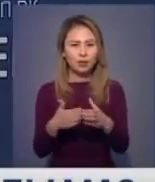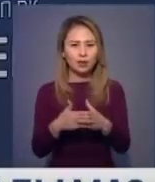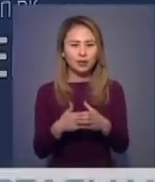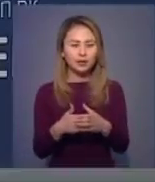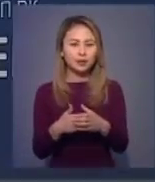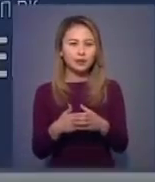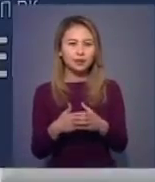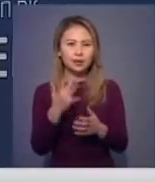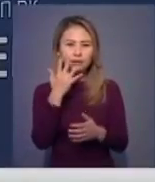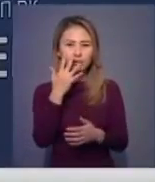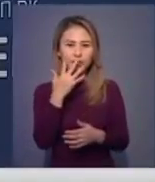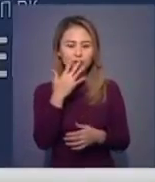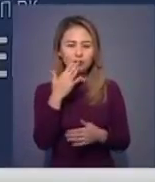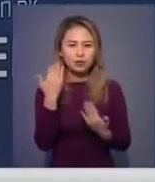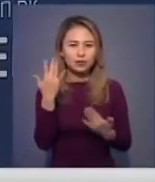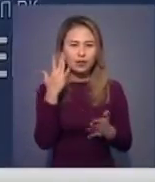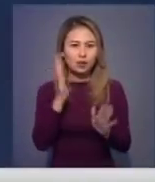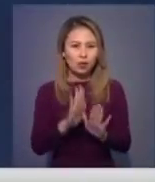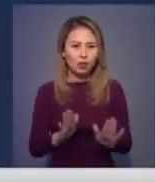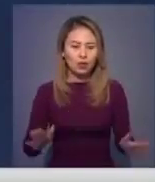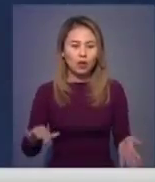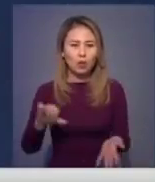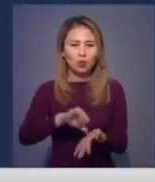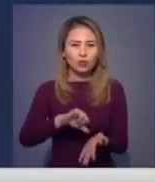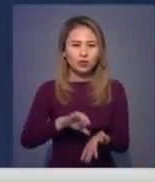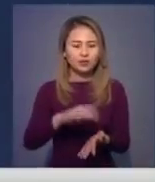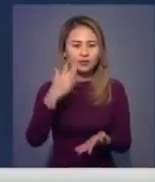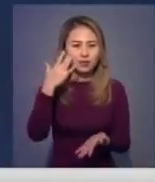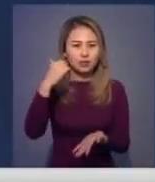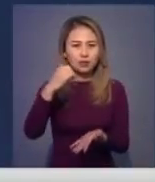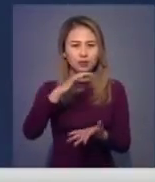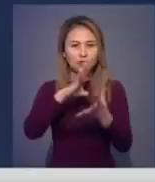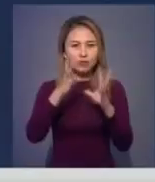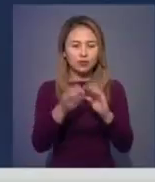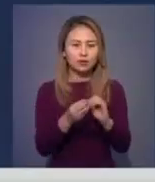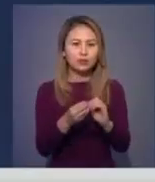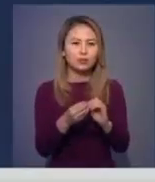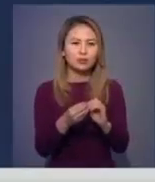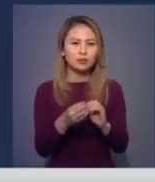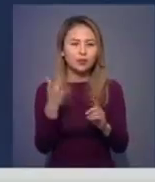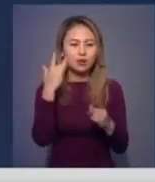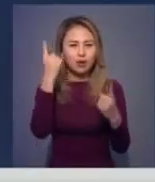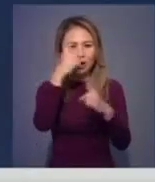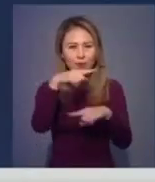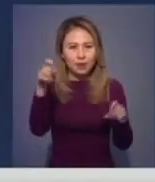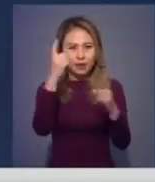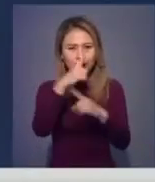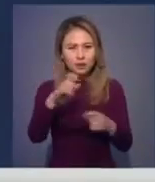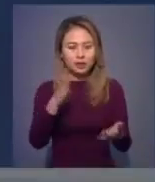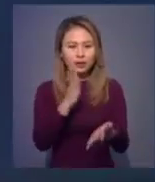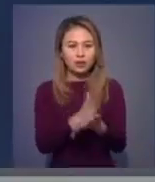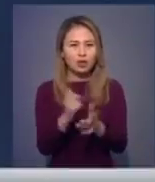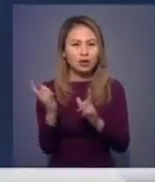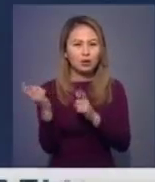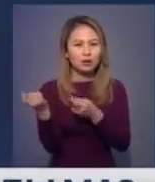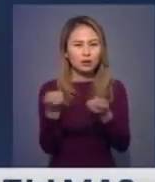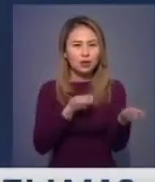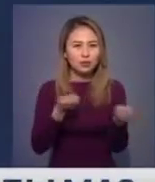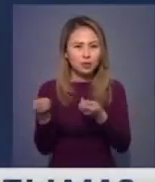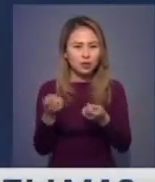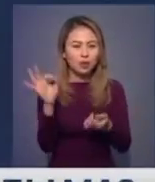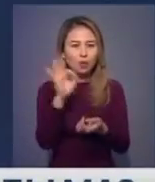Компаниялардың шетелге көрмеге қатысуына атсалысамыз, және де оларға ақпарат береміз тасымалдау жолдары